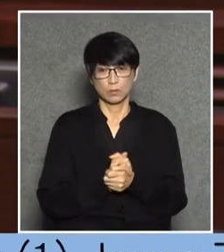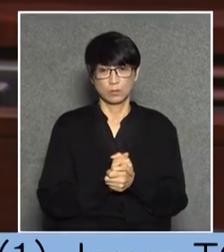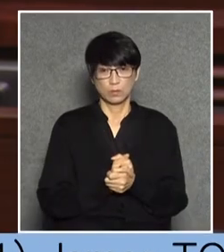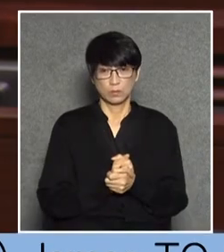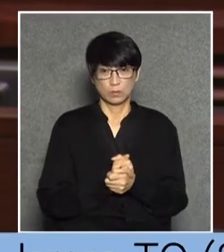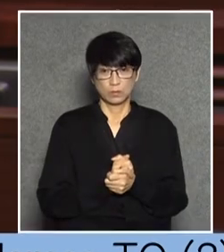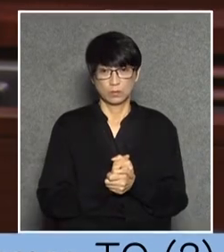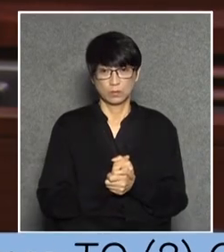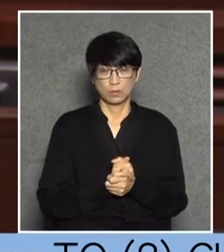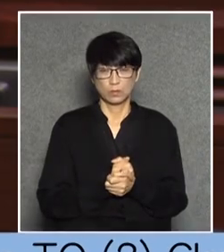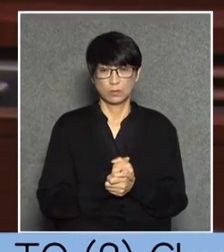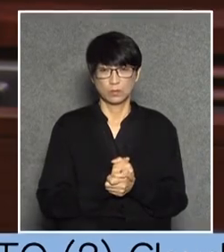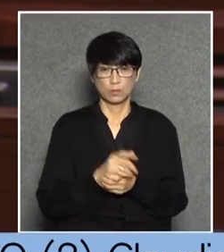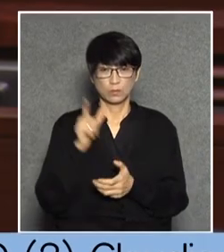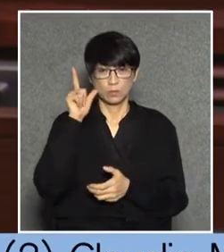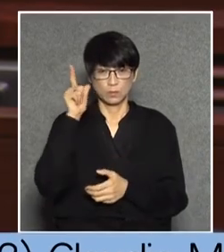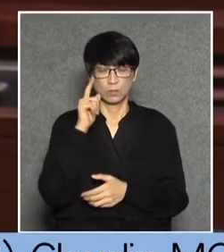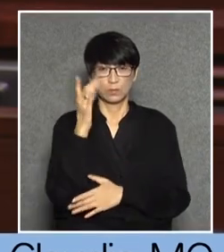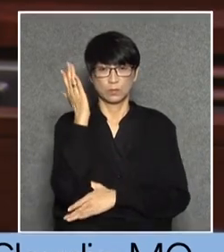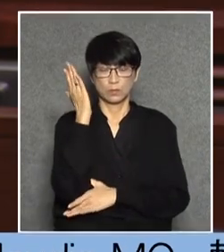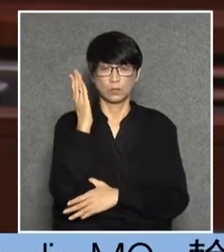李嘉誠同埋呢一個